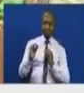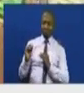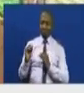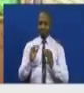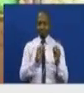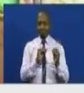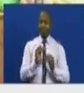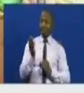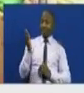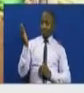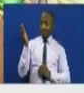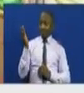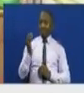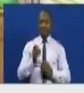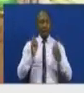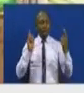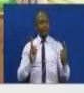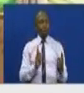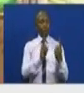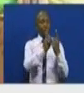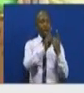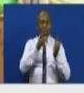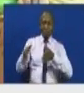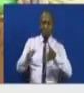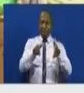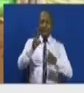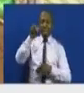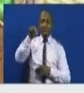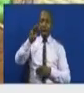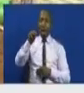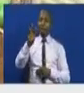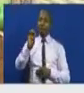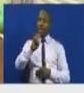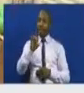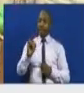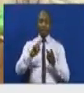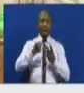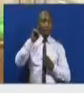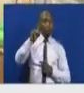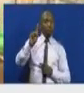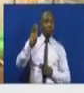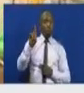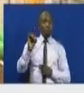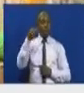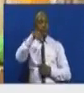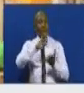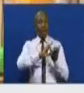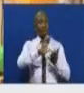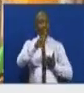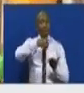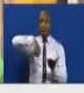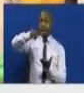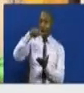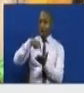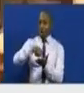Ni katika makutano ya mtaa wa Nyamwezi na Mkunguni hapa Kariakoo jijini Dar es Salaam, ambapo